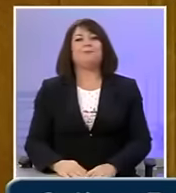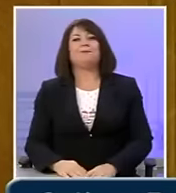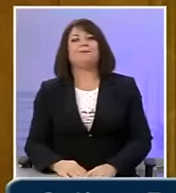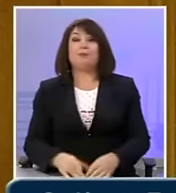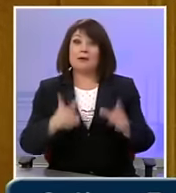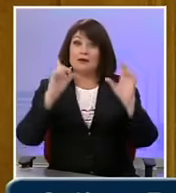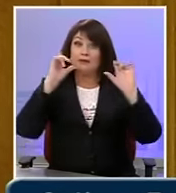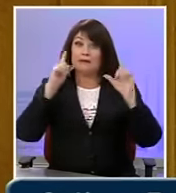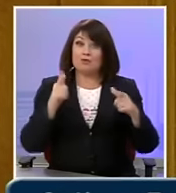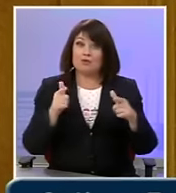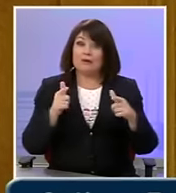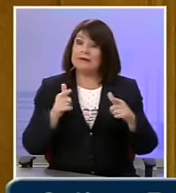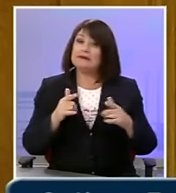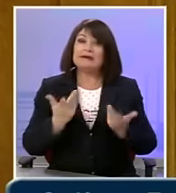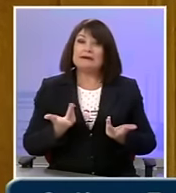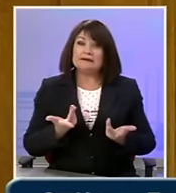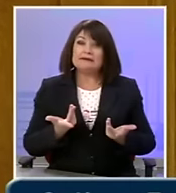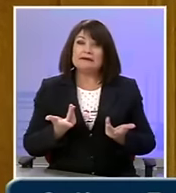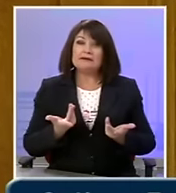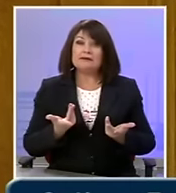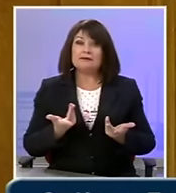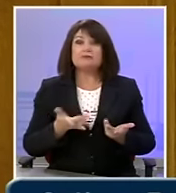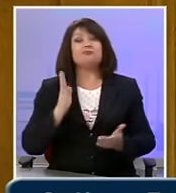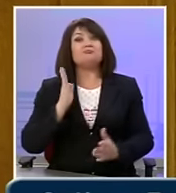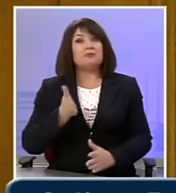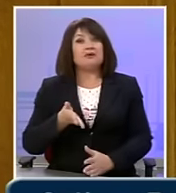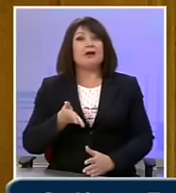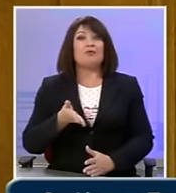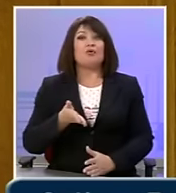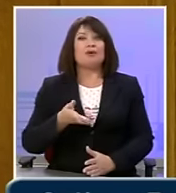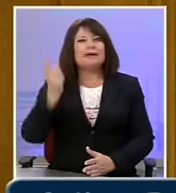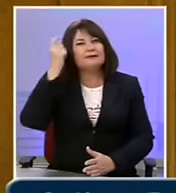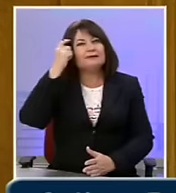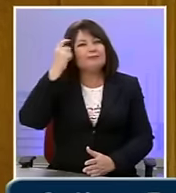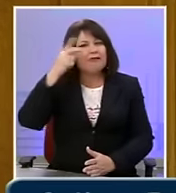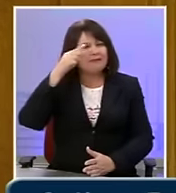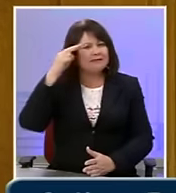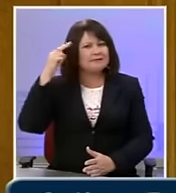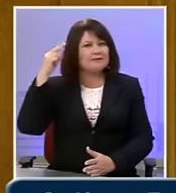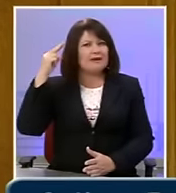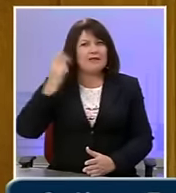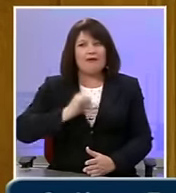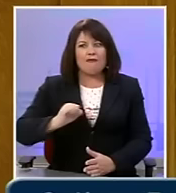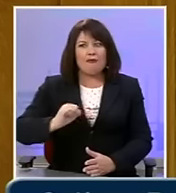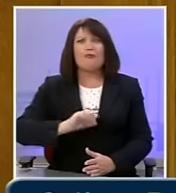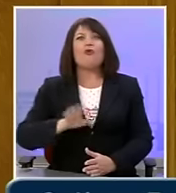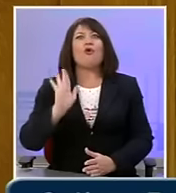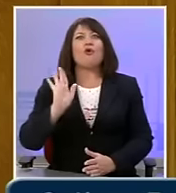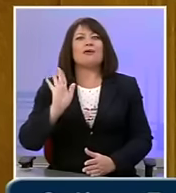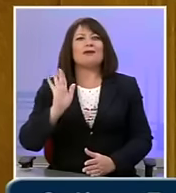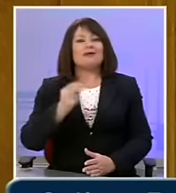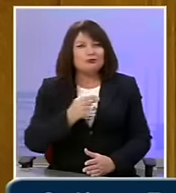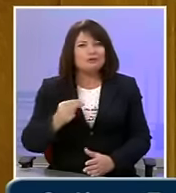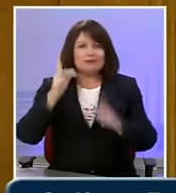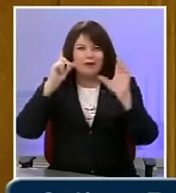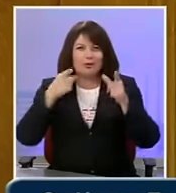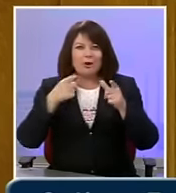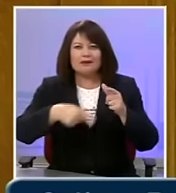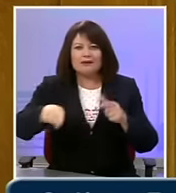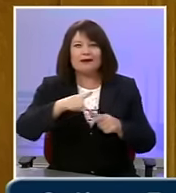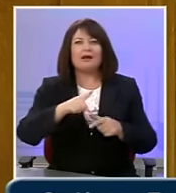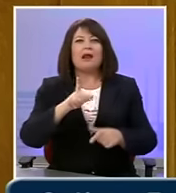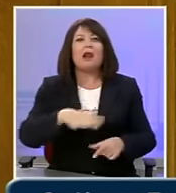λοιπόν είναι να απευθυνθεί κανείς στην ευφυΐα των πολιτών και όχι στο φόβο. Να δώσει τη δυνατότητα σε ένα